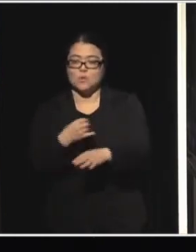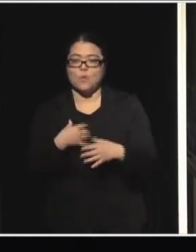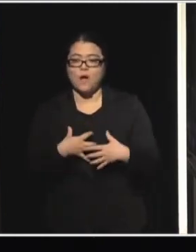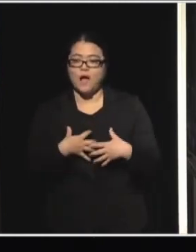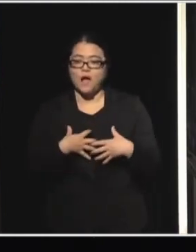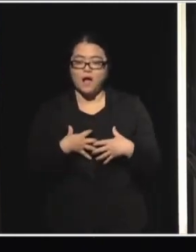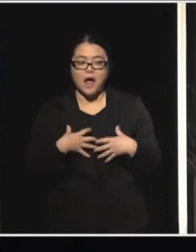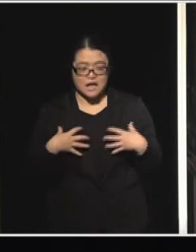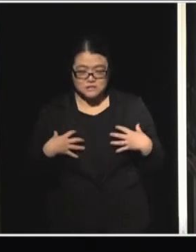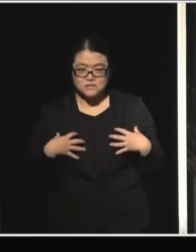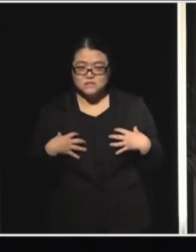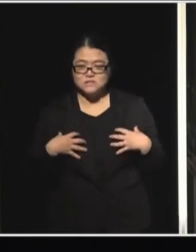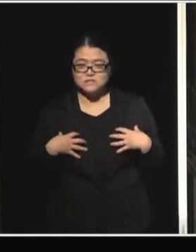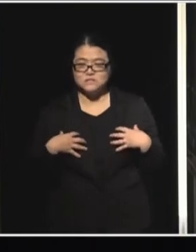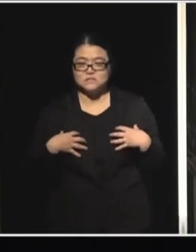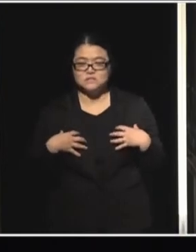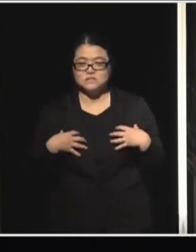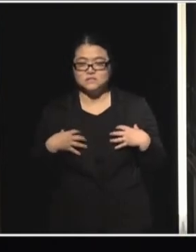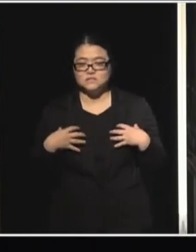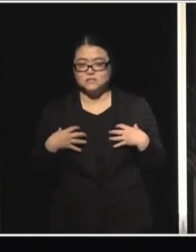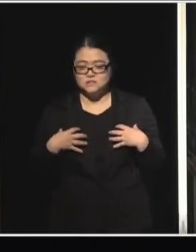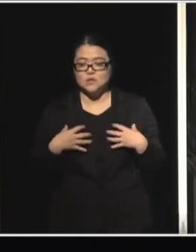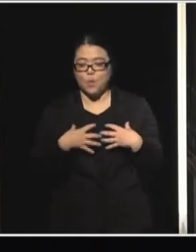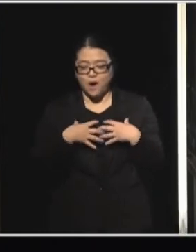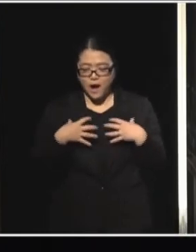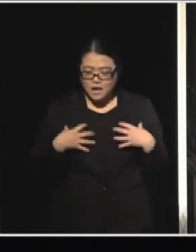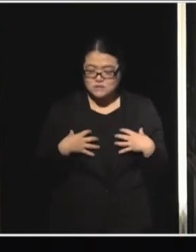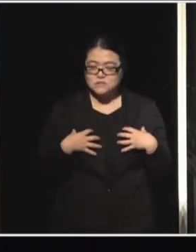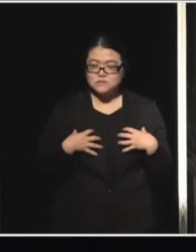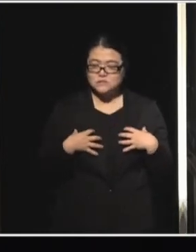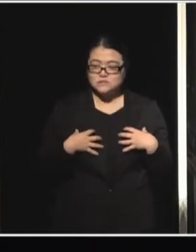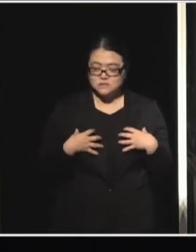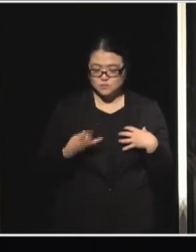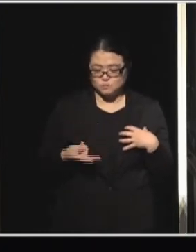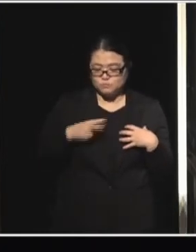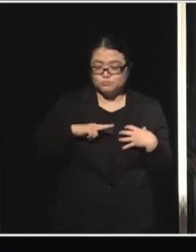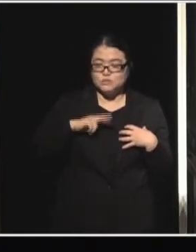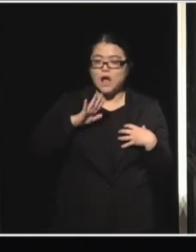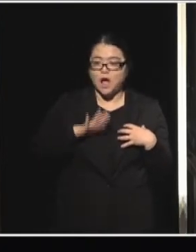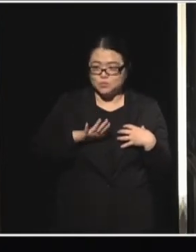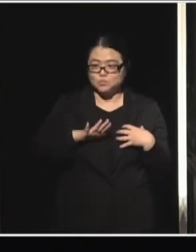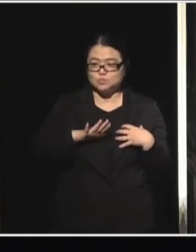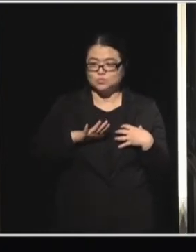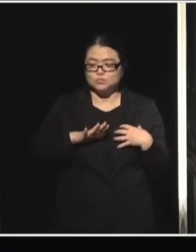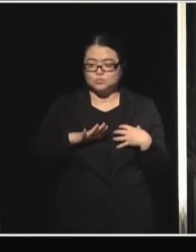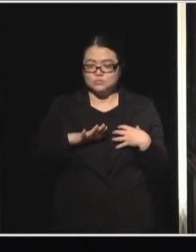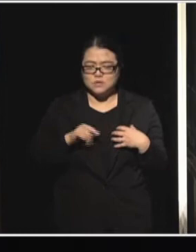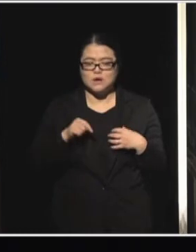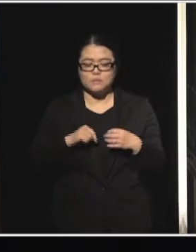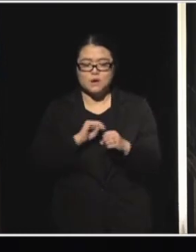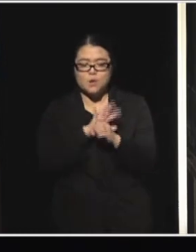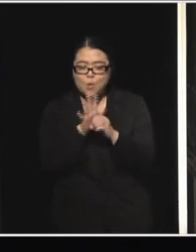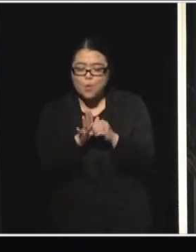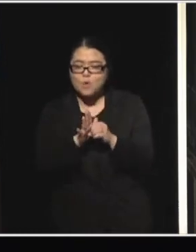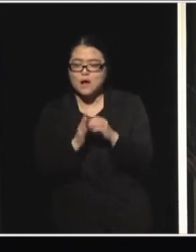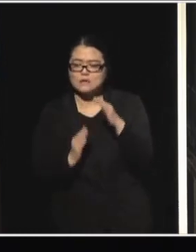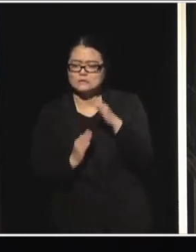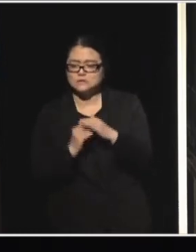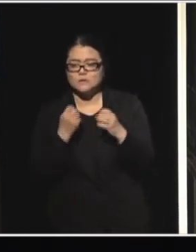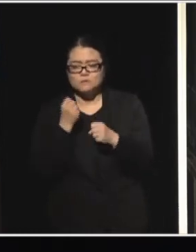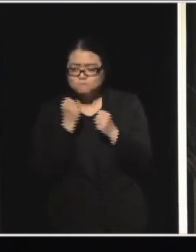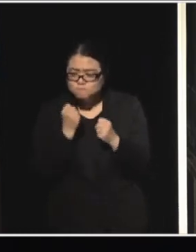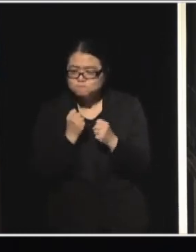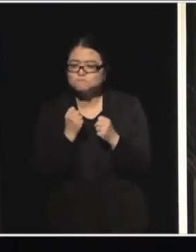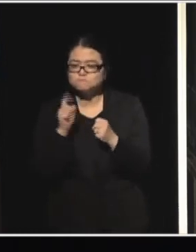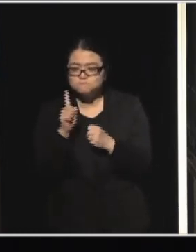へはいへの体がでしてやっぱりしがところで一番怖いのは肺炎を起こすことですのでへそういった意味